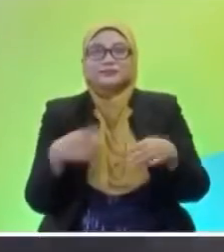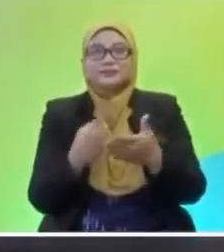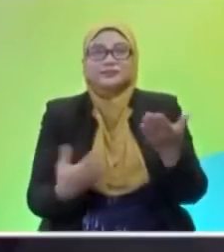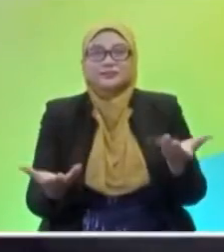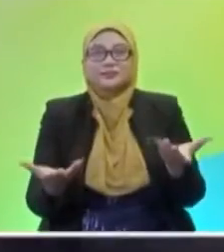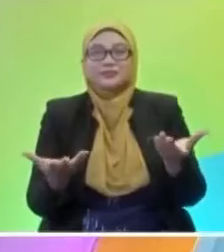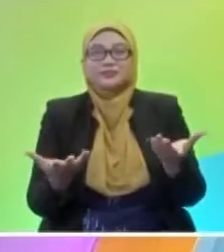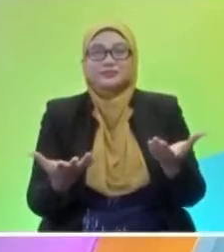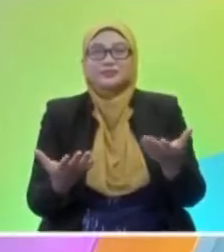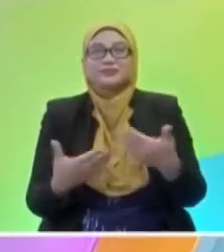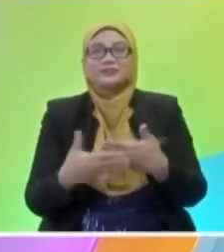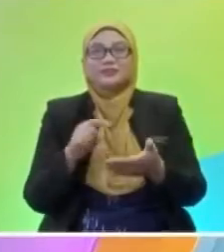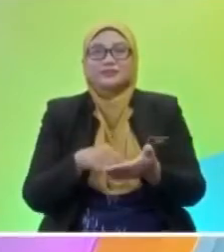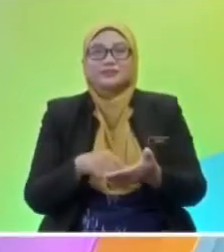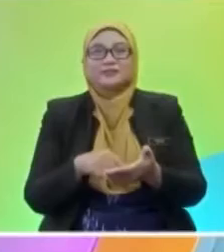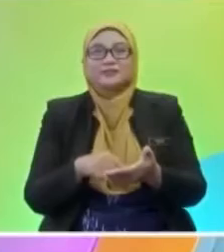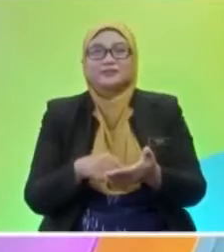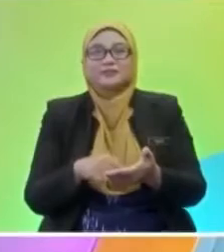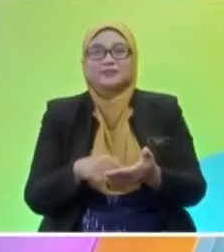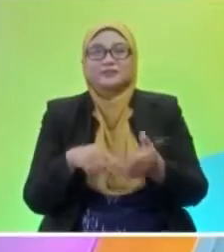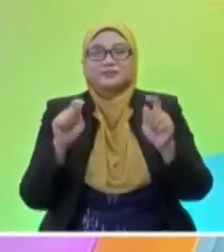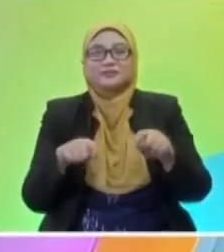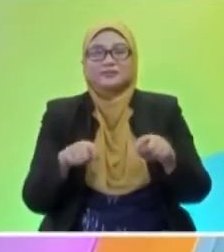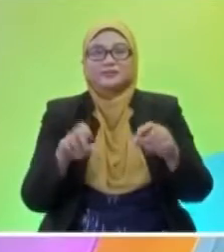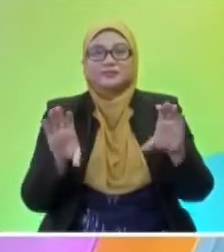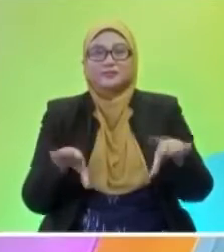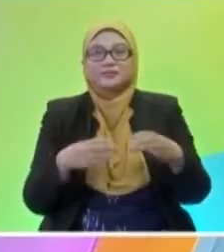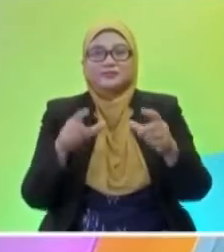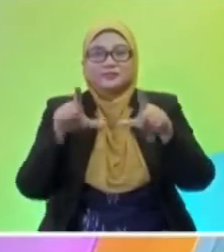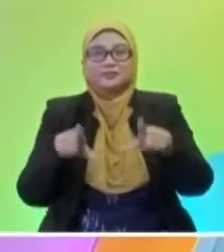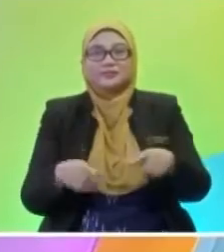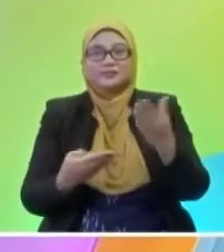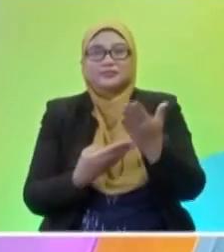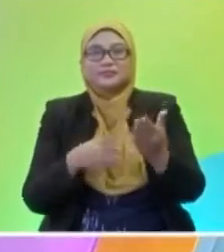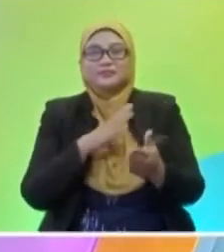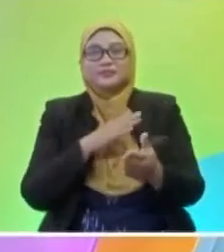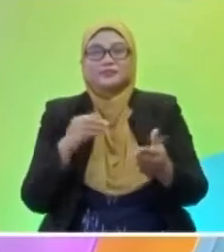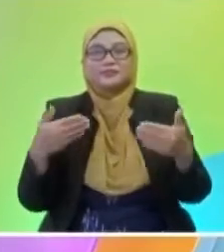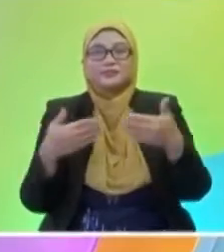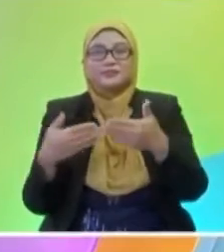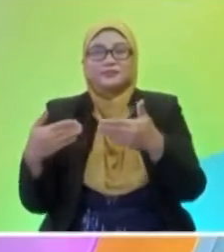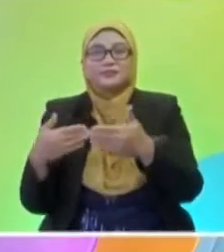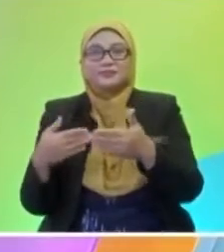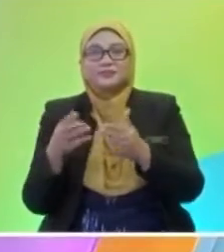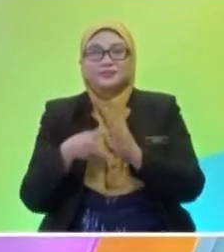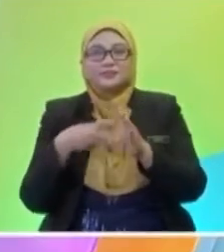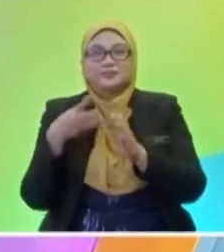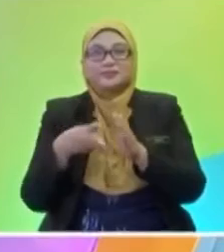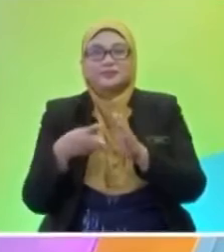punya cikgu. Saya lihat seperti letak bateri. Letak bateri. Dan sambungkan wayarnya. Ya, kita sambungkan wayar